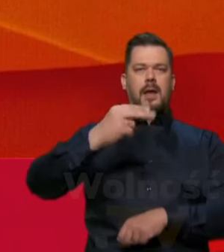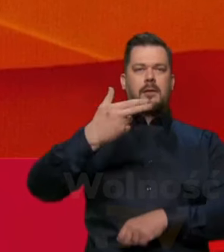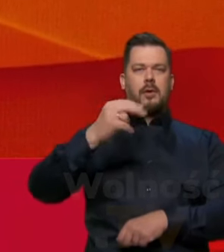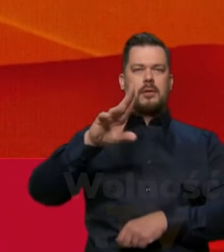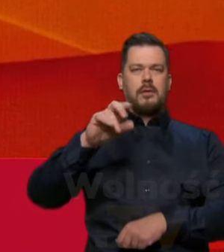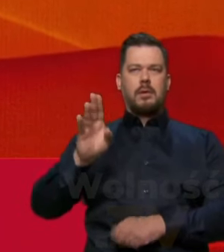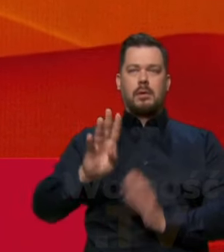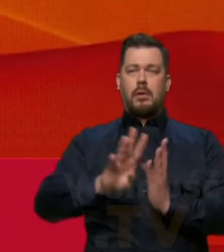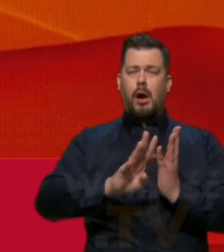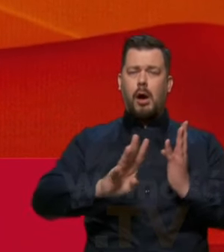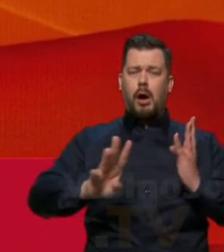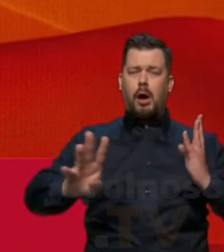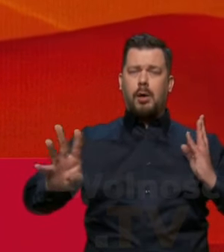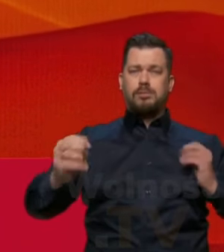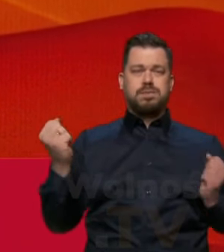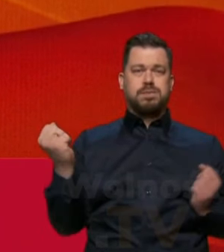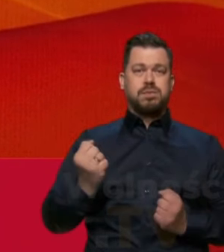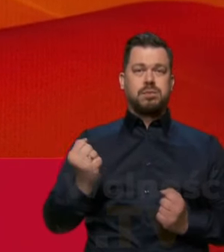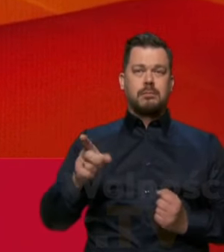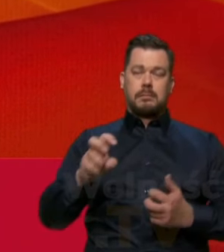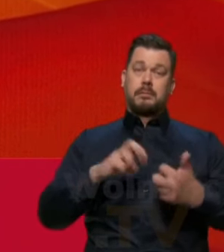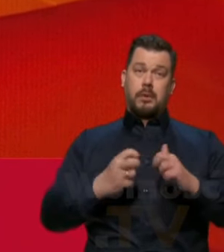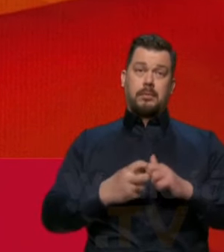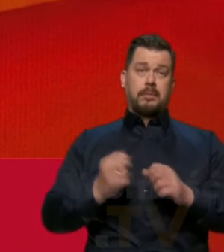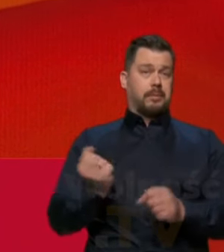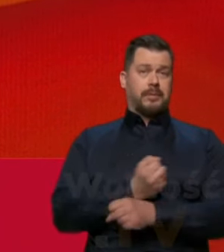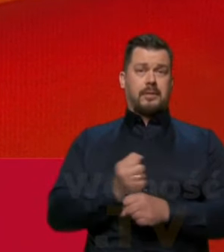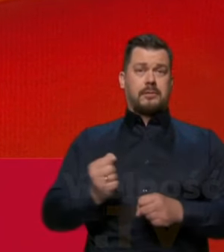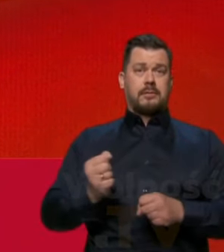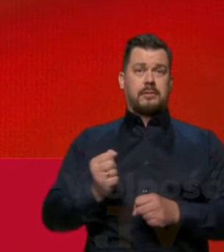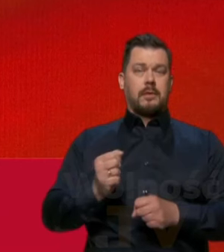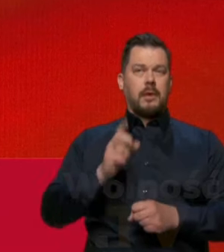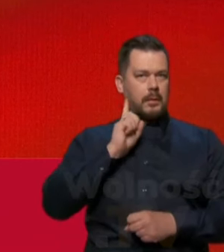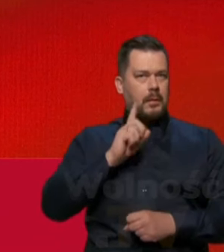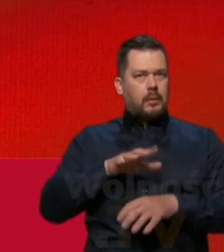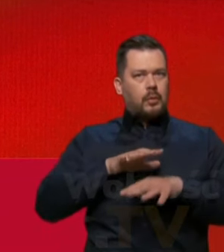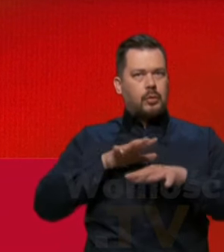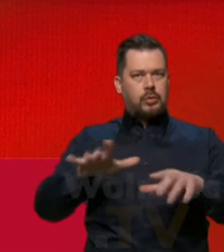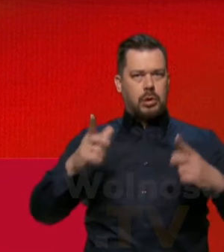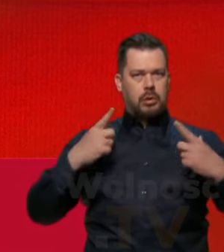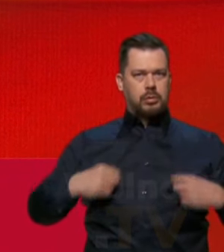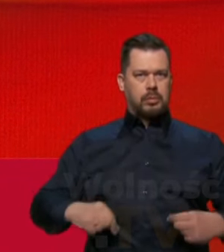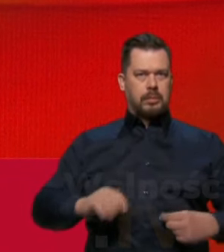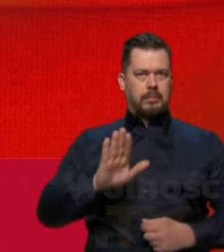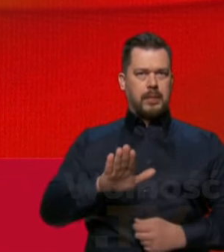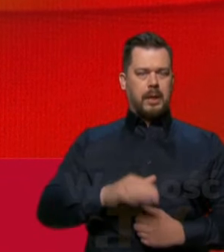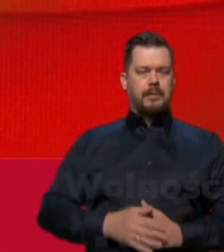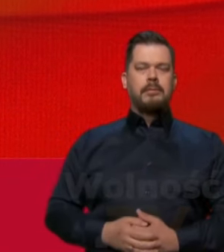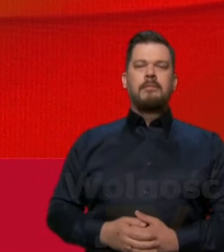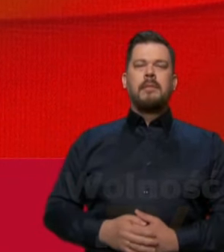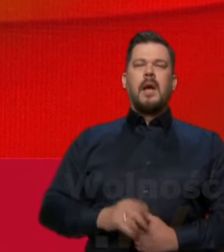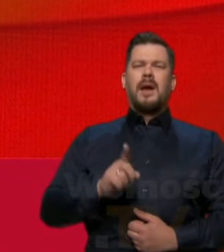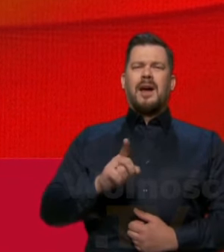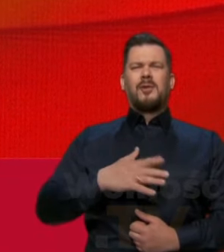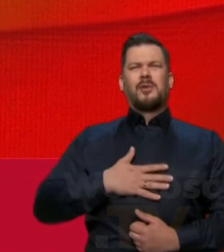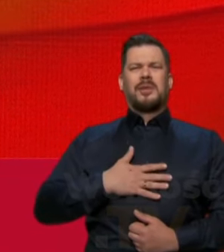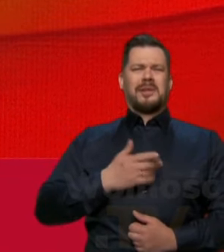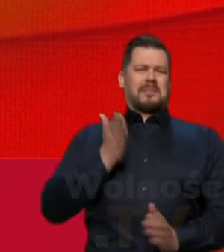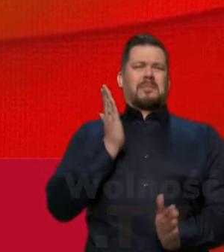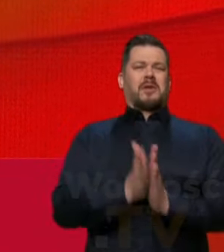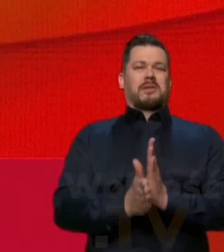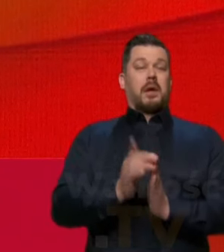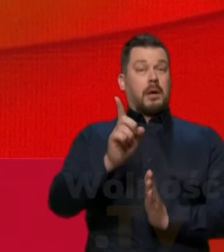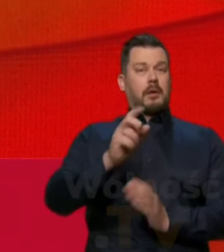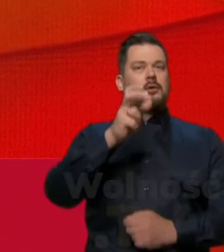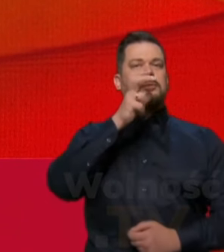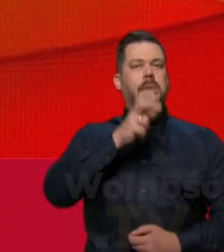długie kolejki, co jest bardzo poważnym wyzwaniem dla naprawdę wielu spośród nas. Może zabrzmi to jak banał, ale sport